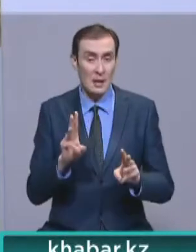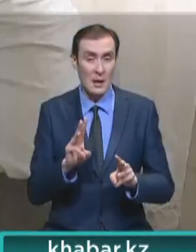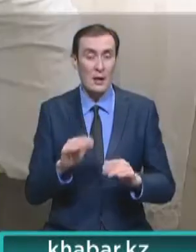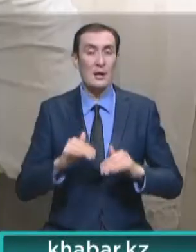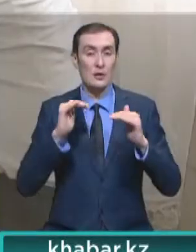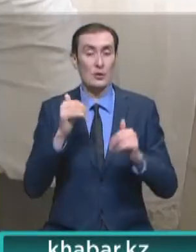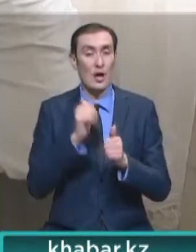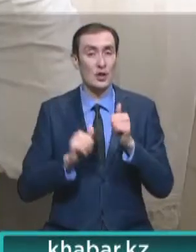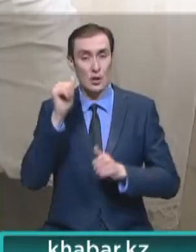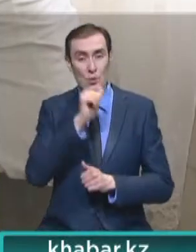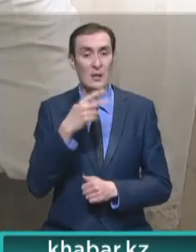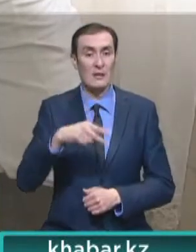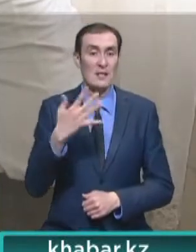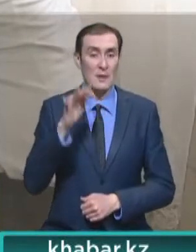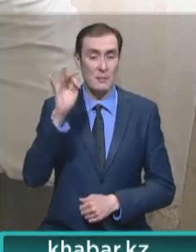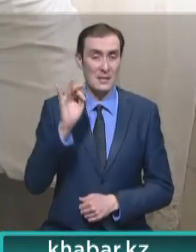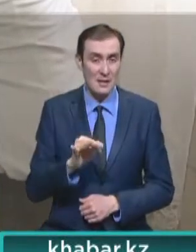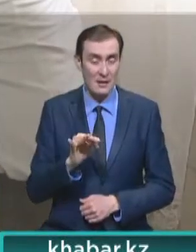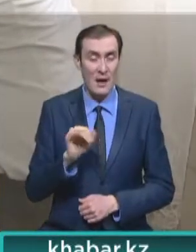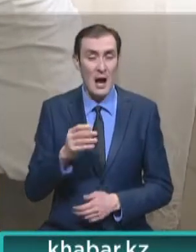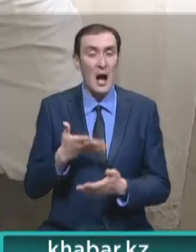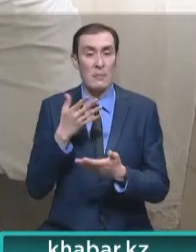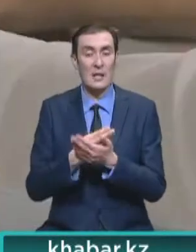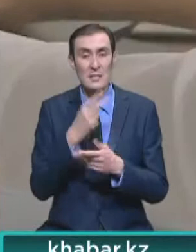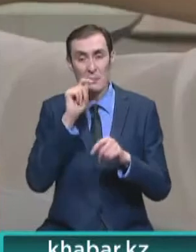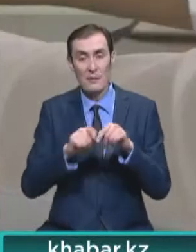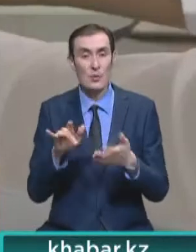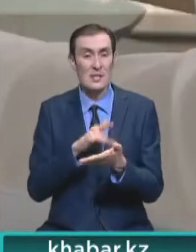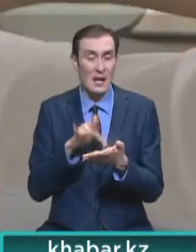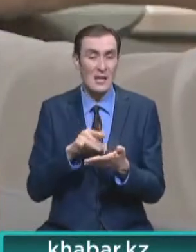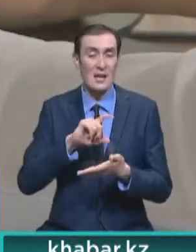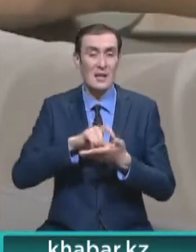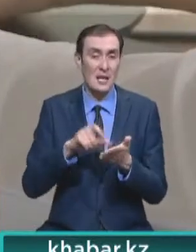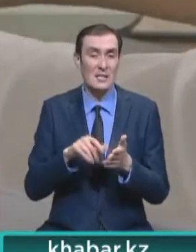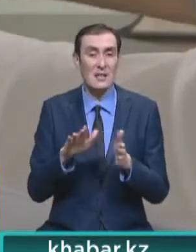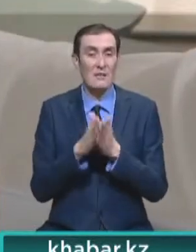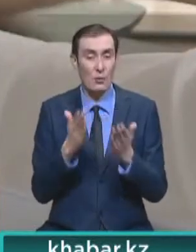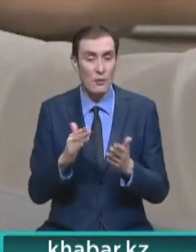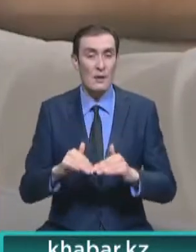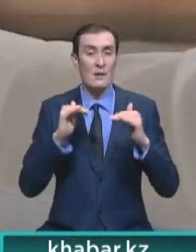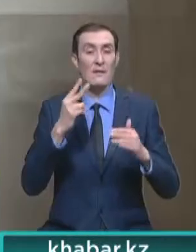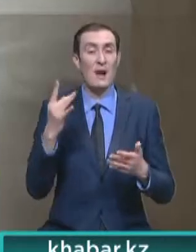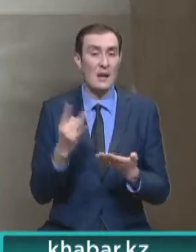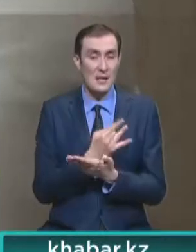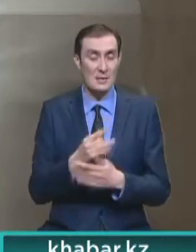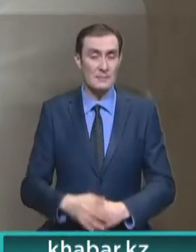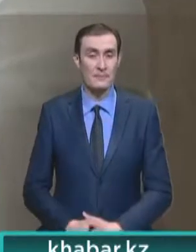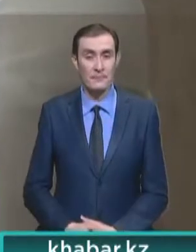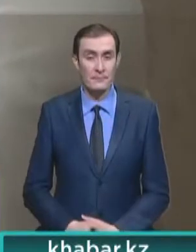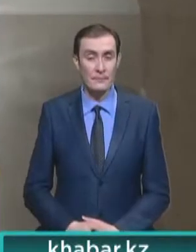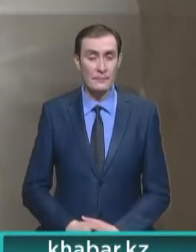растет она ежегодно на 25 процентов а оплата за проверку тетради и классных дневников кстати выросло вдвое